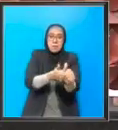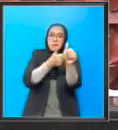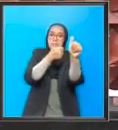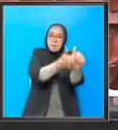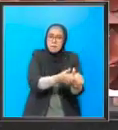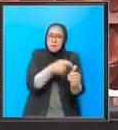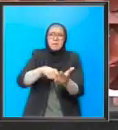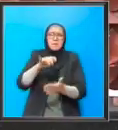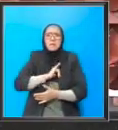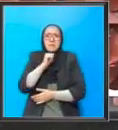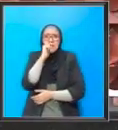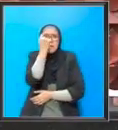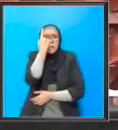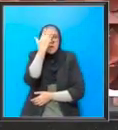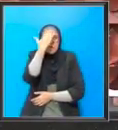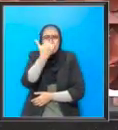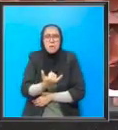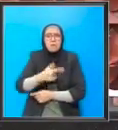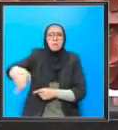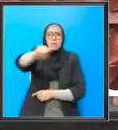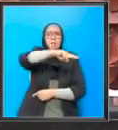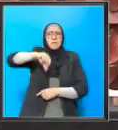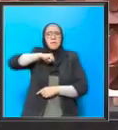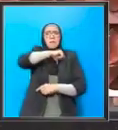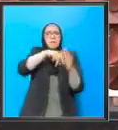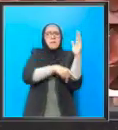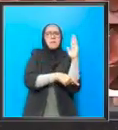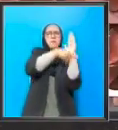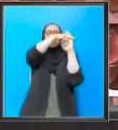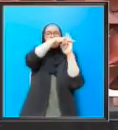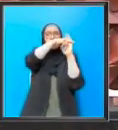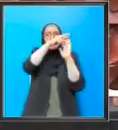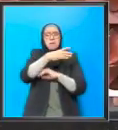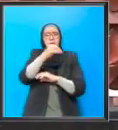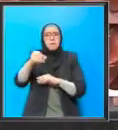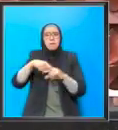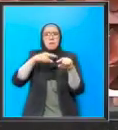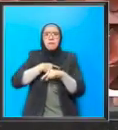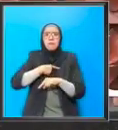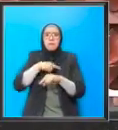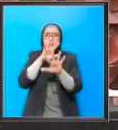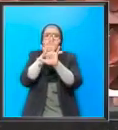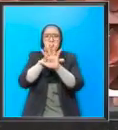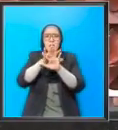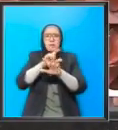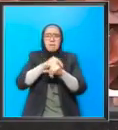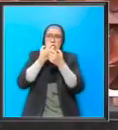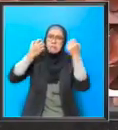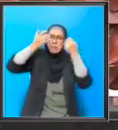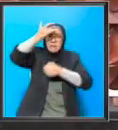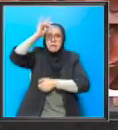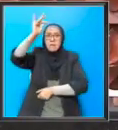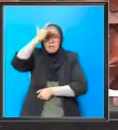Kenapa ramai diantaranya Palembang Kita ramai daripada cinta kawan cinta kawan kita